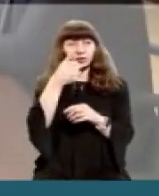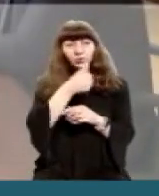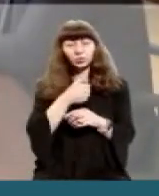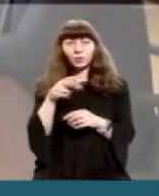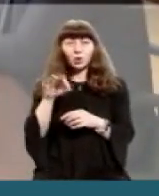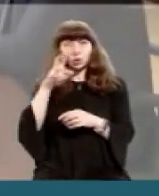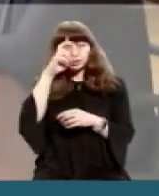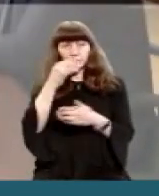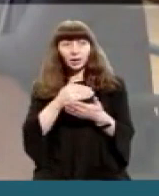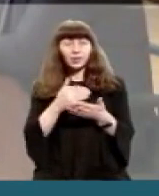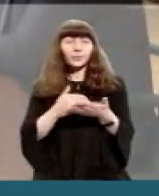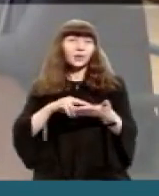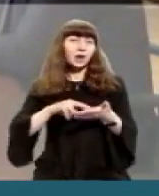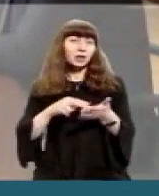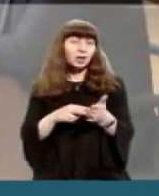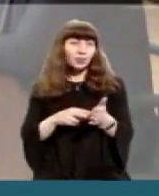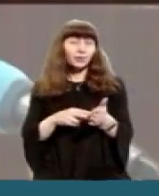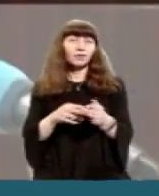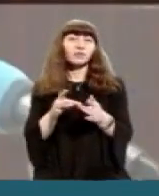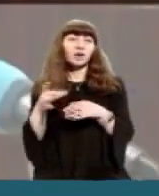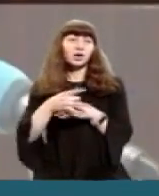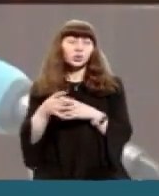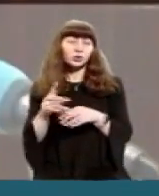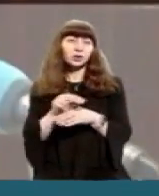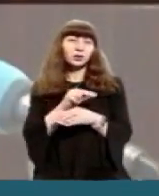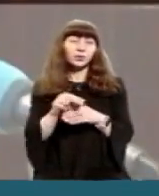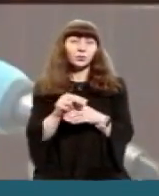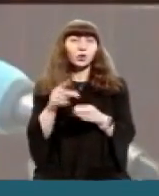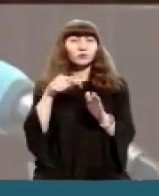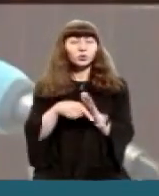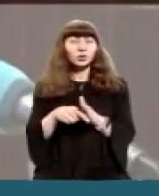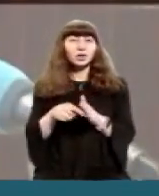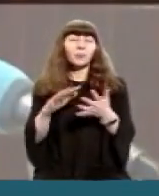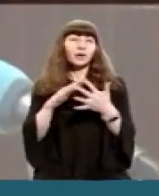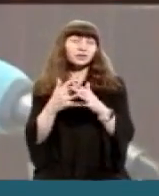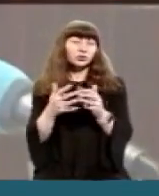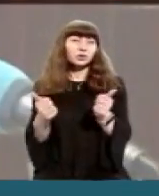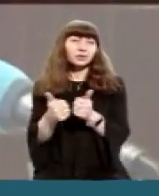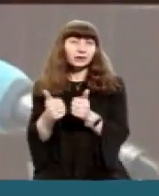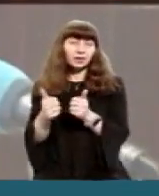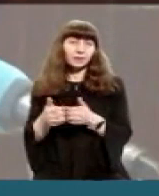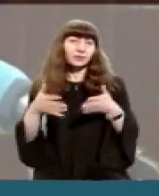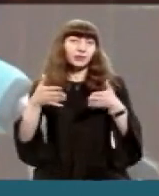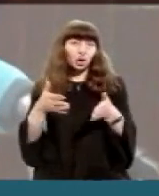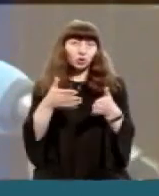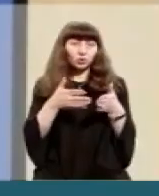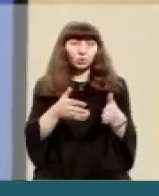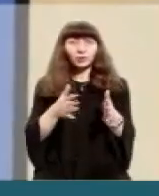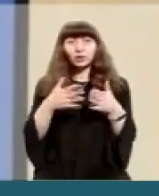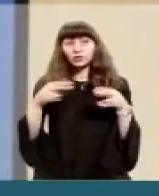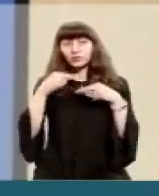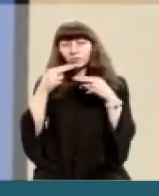в рамках государственных программ в районах проведут ремонтные работы внутрипоселковых и подъездных дорог. Особое внимание